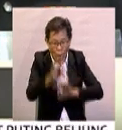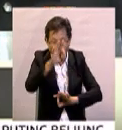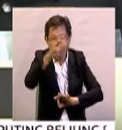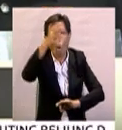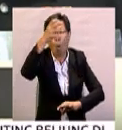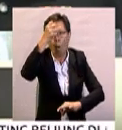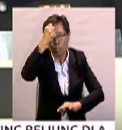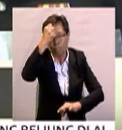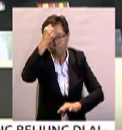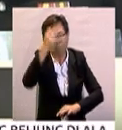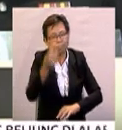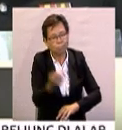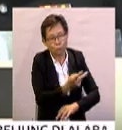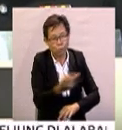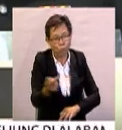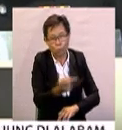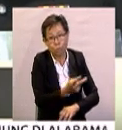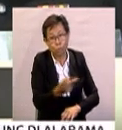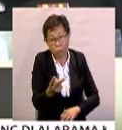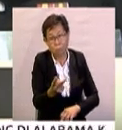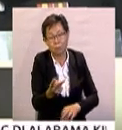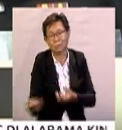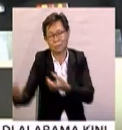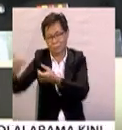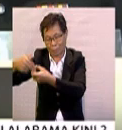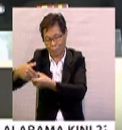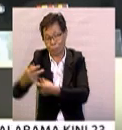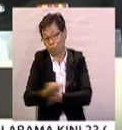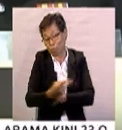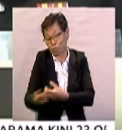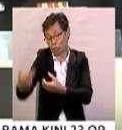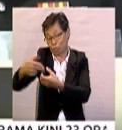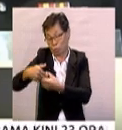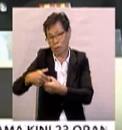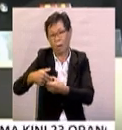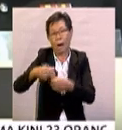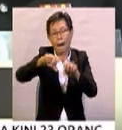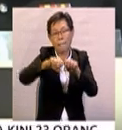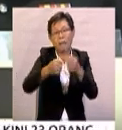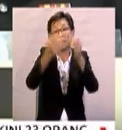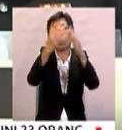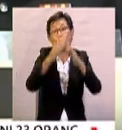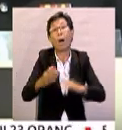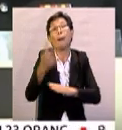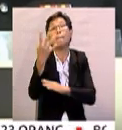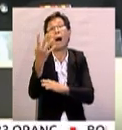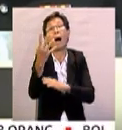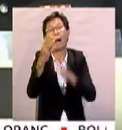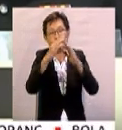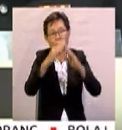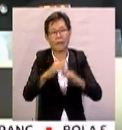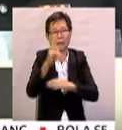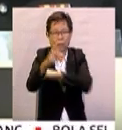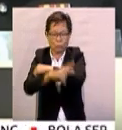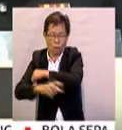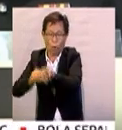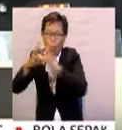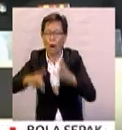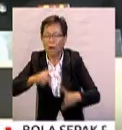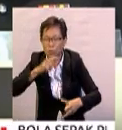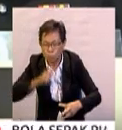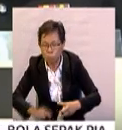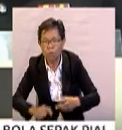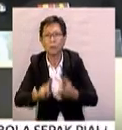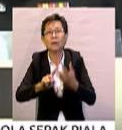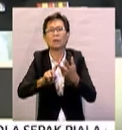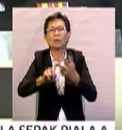dapati mereka bahawa kedua-dua suspek ini terlibat dengan 4 kes pecah rumah dan 1 kes samun warga emas dan